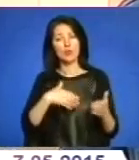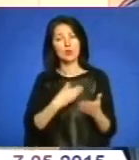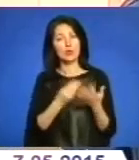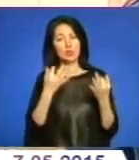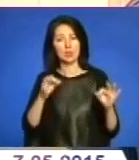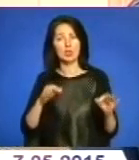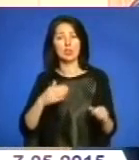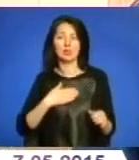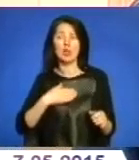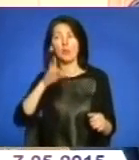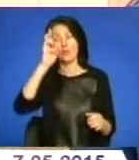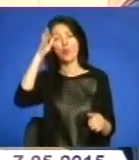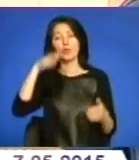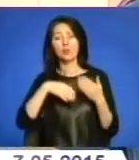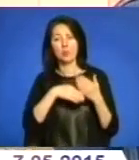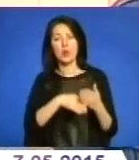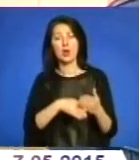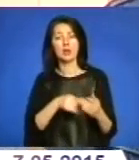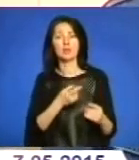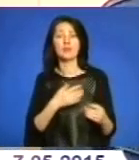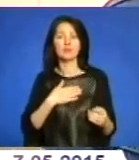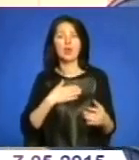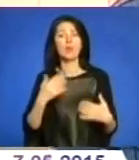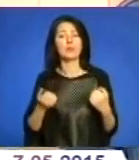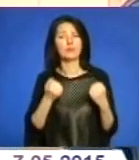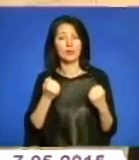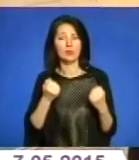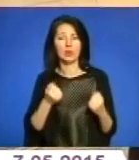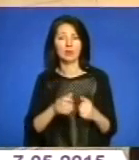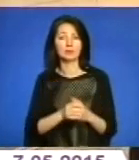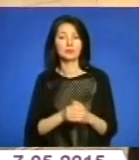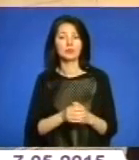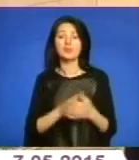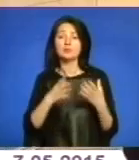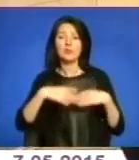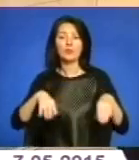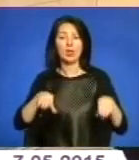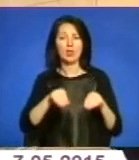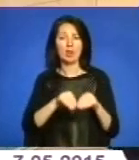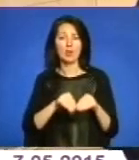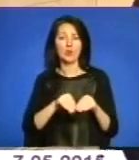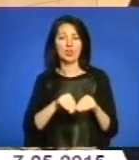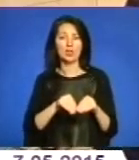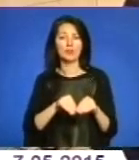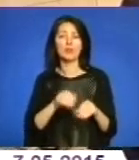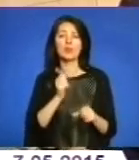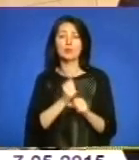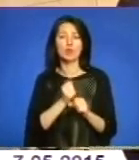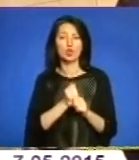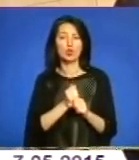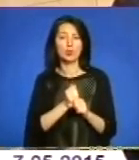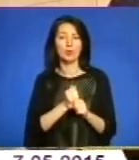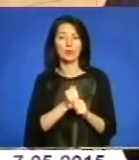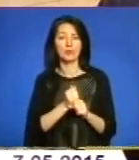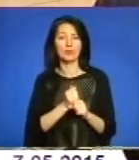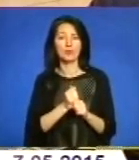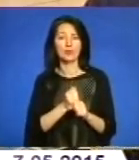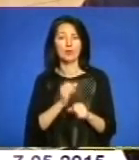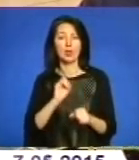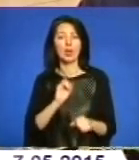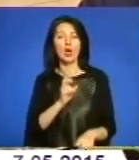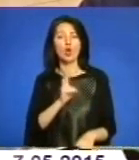і нас скріплює і веде до світлого майбутнього. Єднаємося, працюємо, і